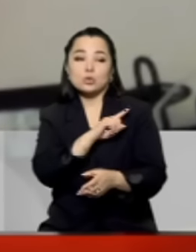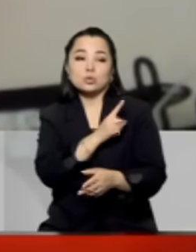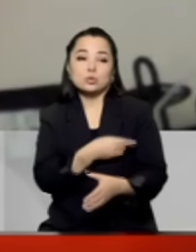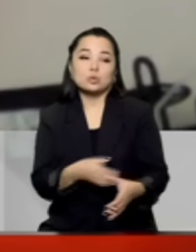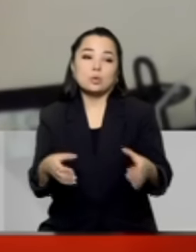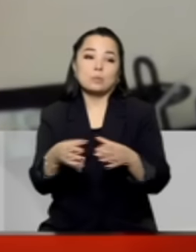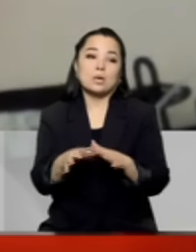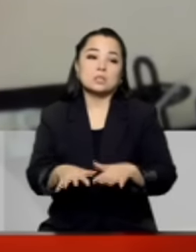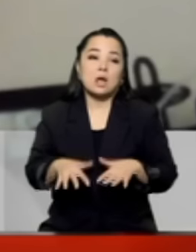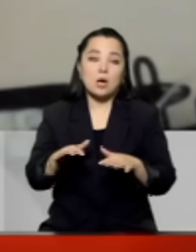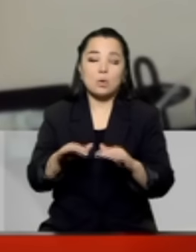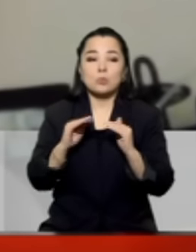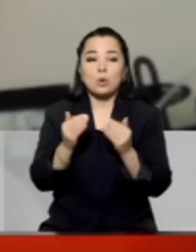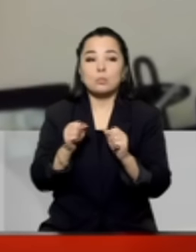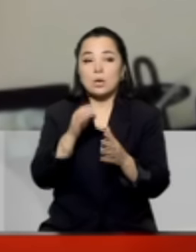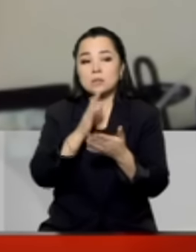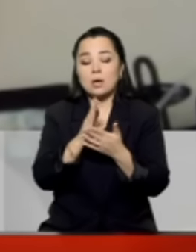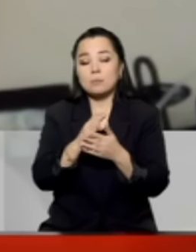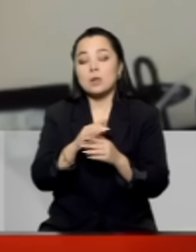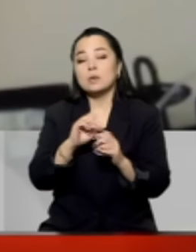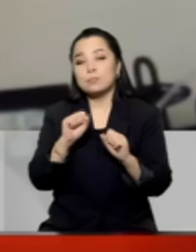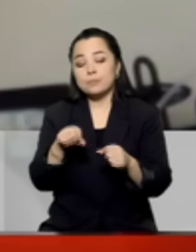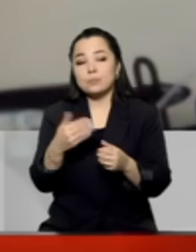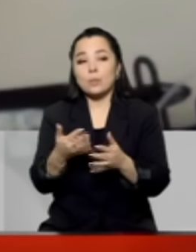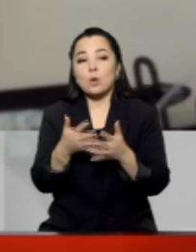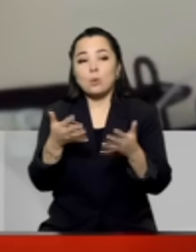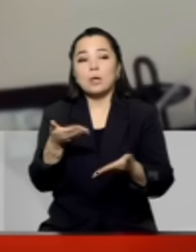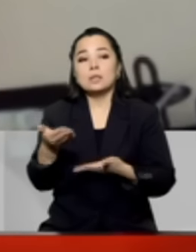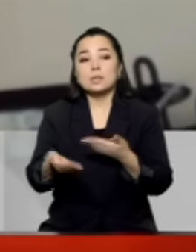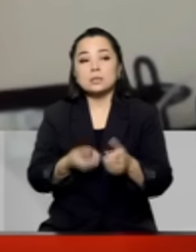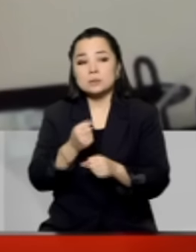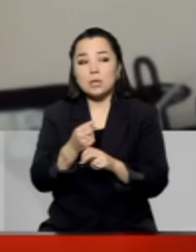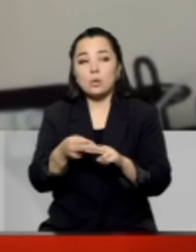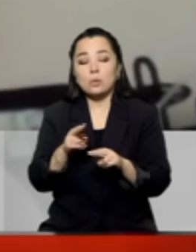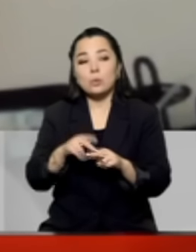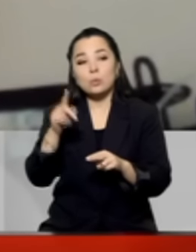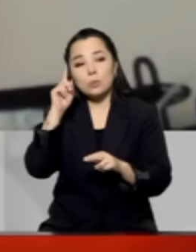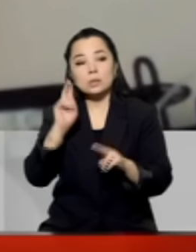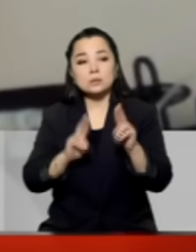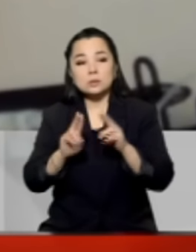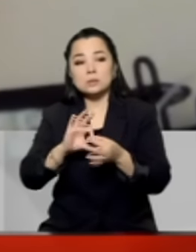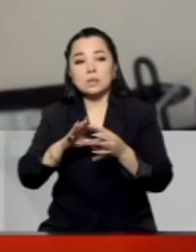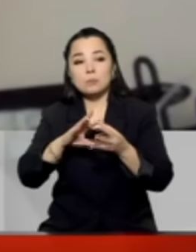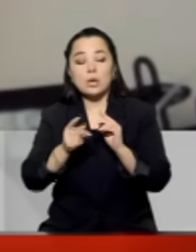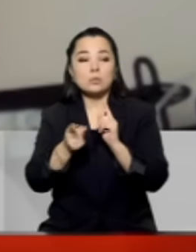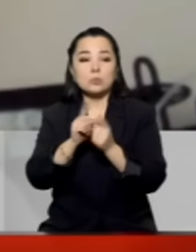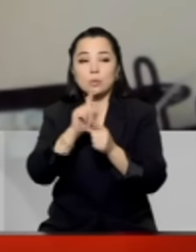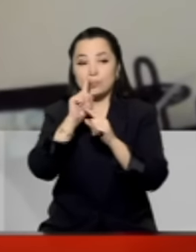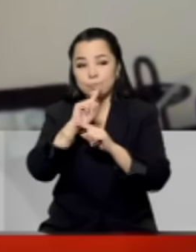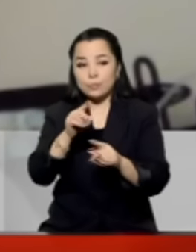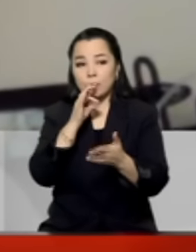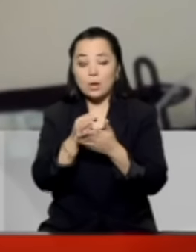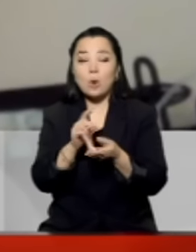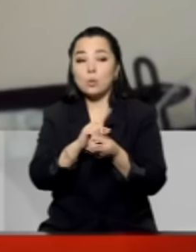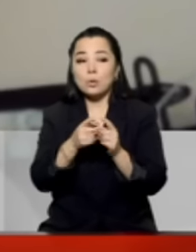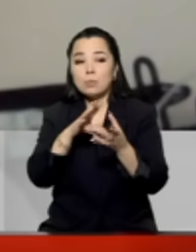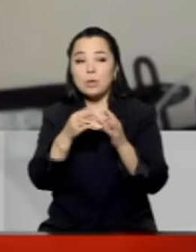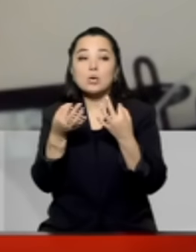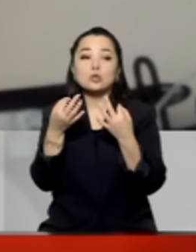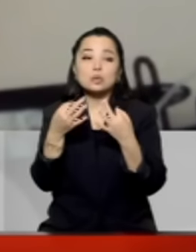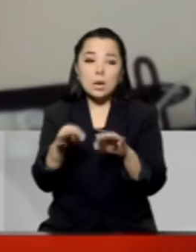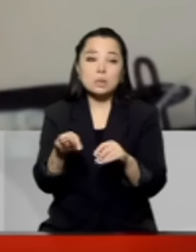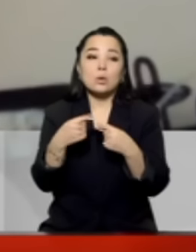шабуылдау мүмкіндігі шектелер еді. Қысқасы, бұл үлкен қадам. Дегенмен ол ойын ережесін өзгертетін дүние емес. Өзгерістер осы рұқсатпен